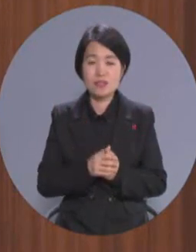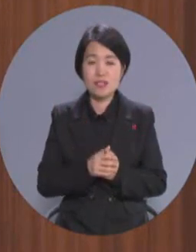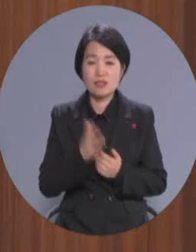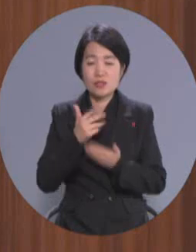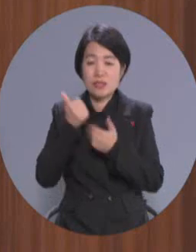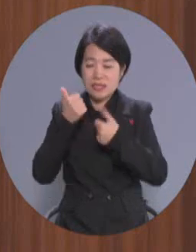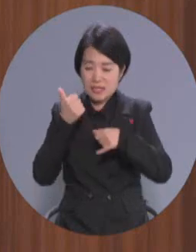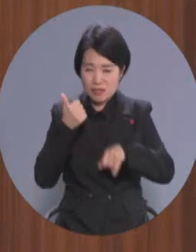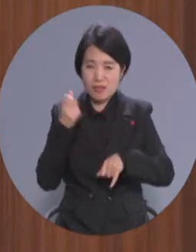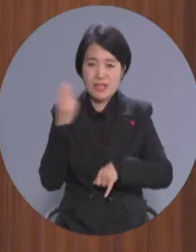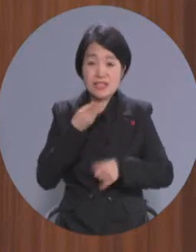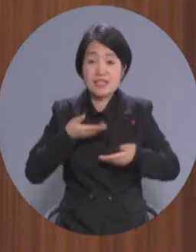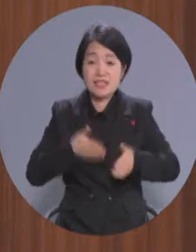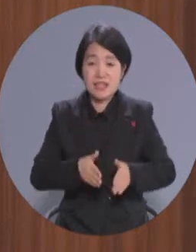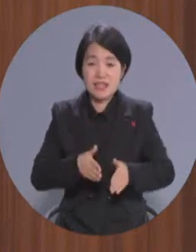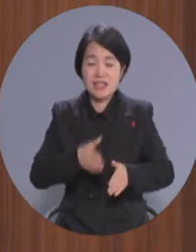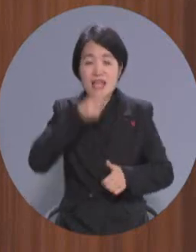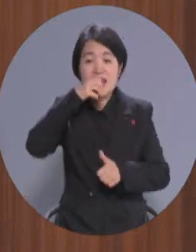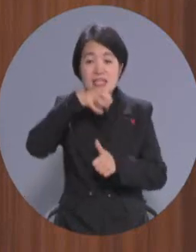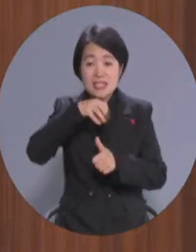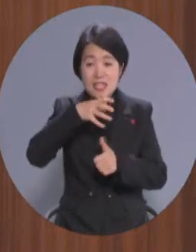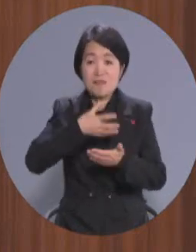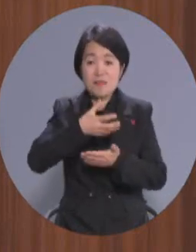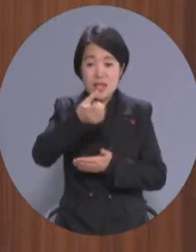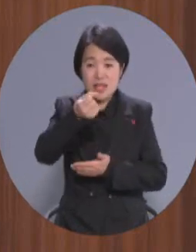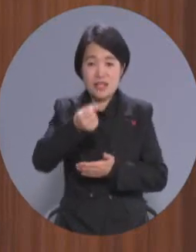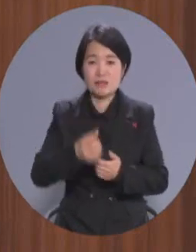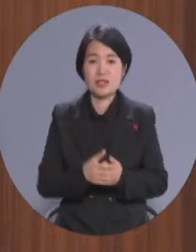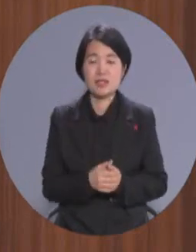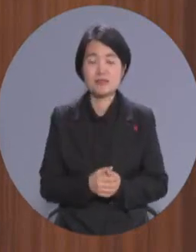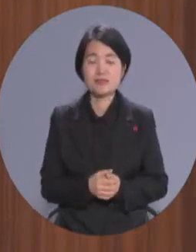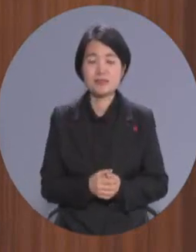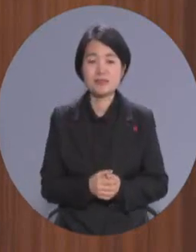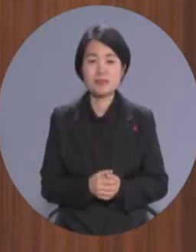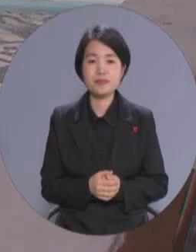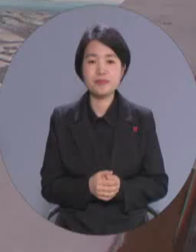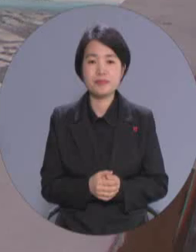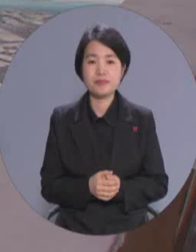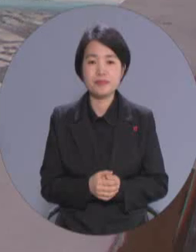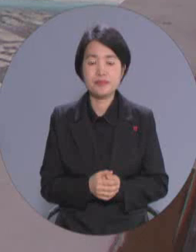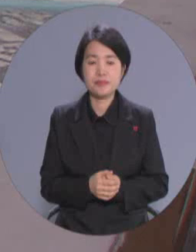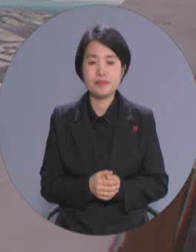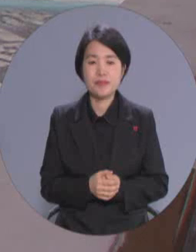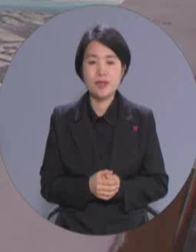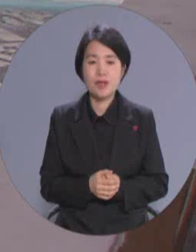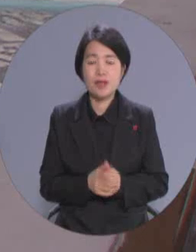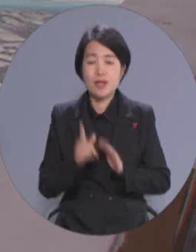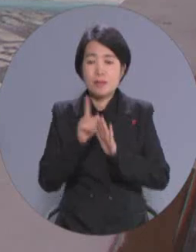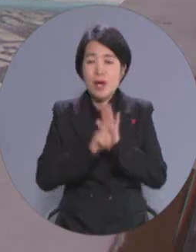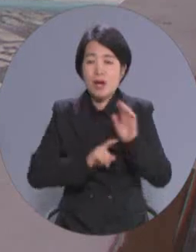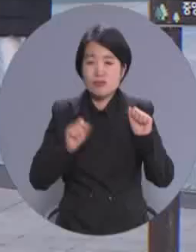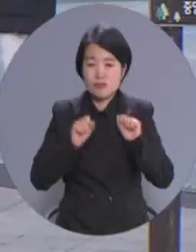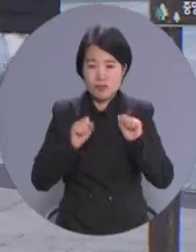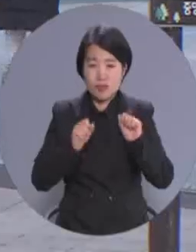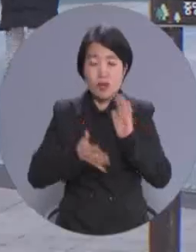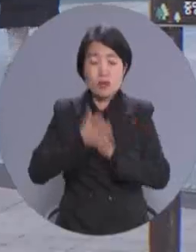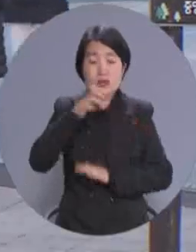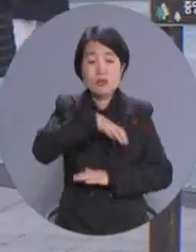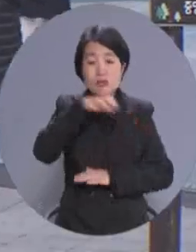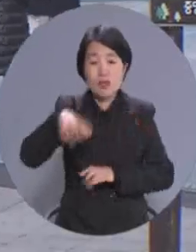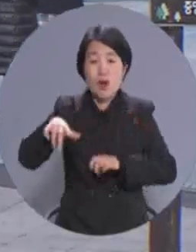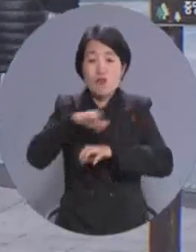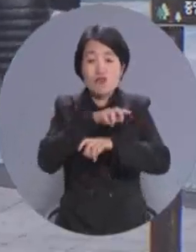새롭게 태어나는 세례 성사가 있는 날입니다. 추운 날씨에도 도심 곳곳은